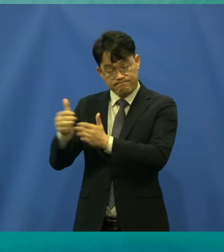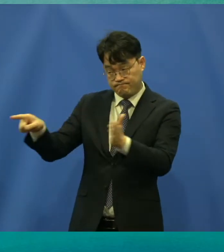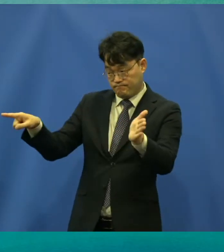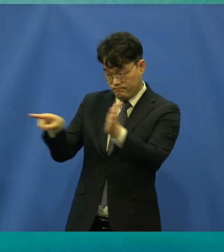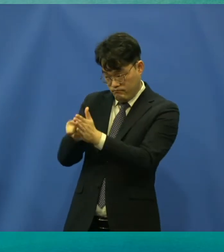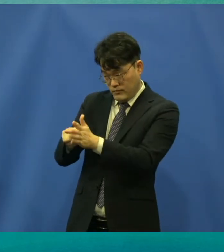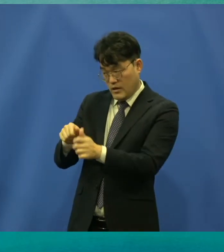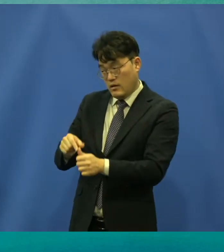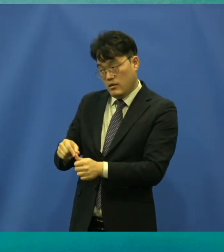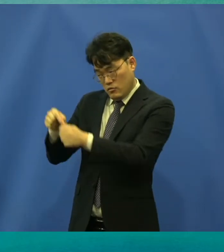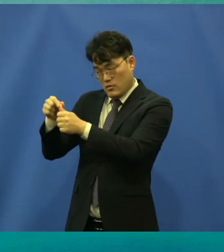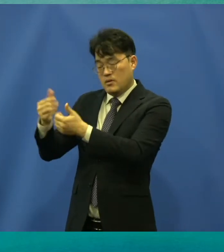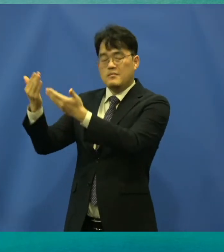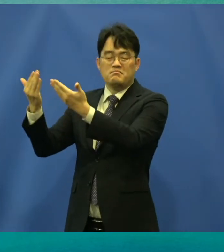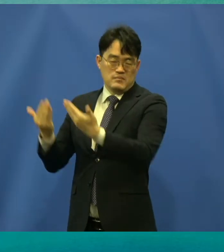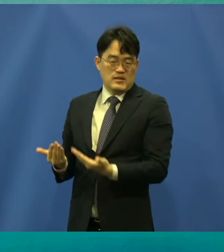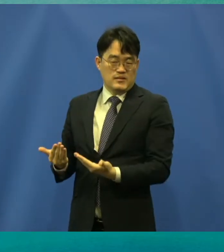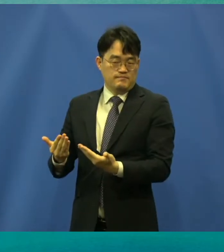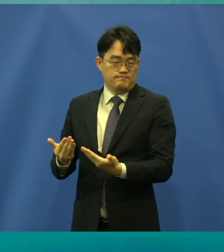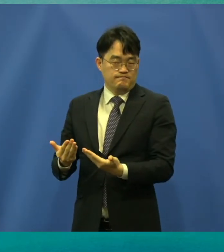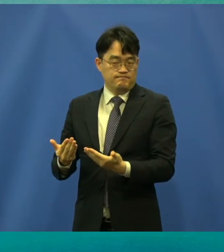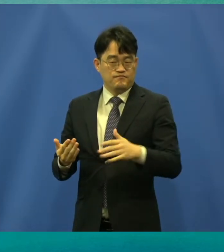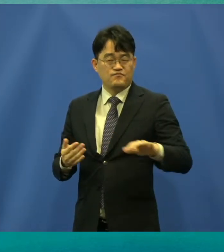설교에 복음이 빠지면 안 되죠.